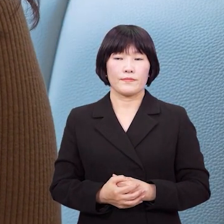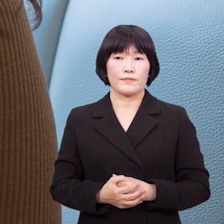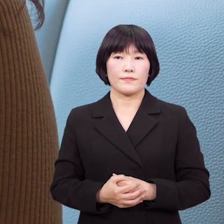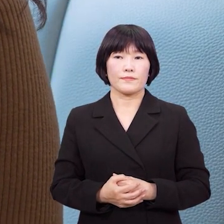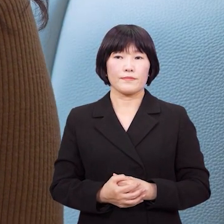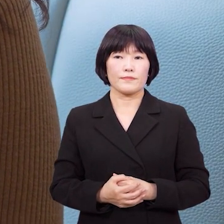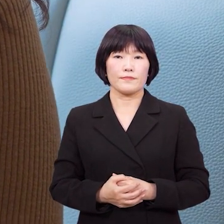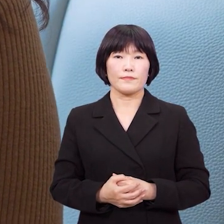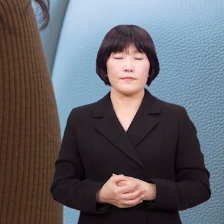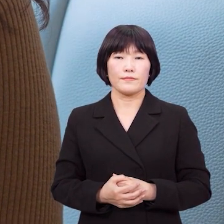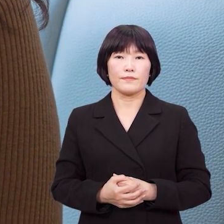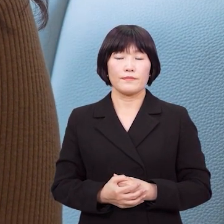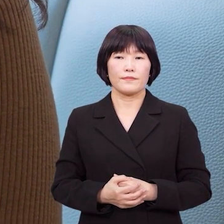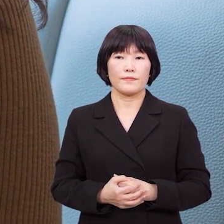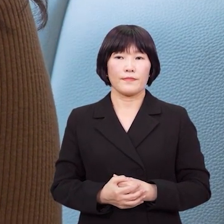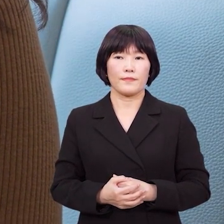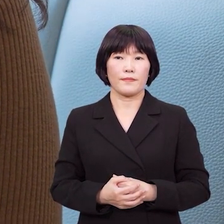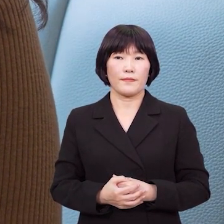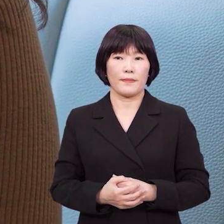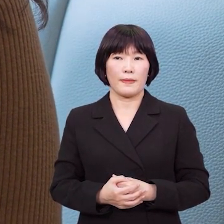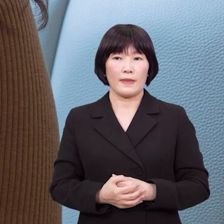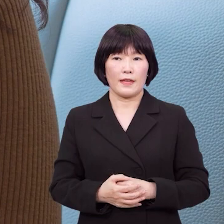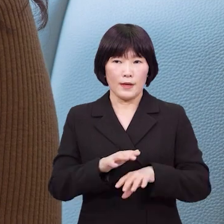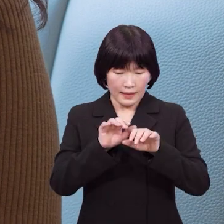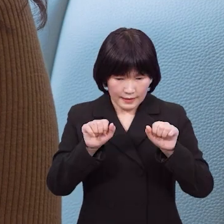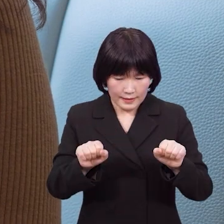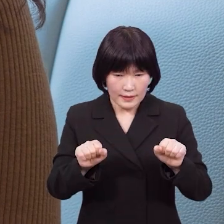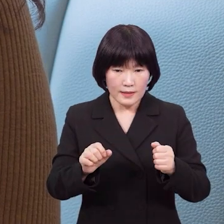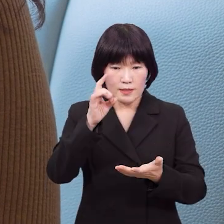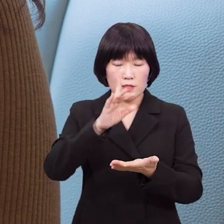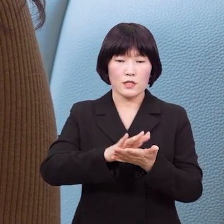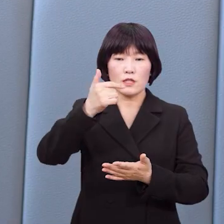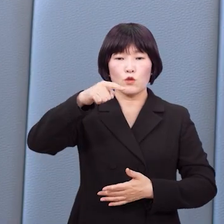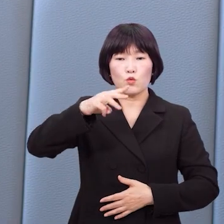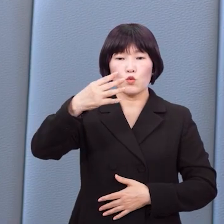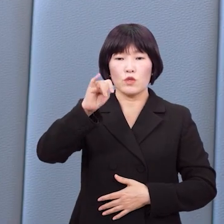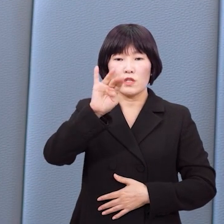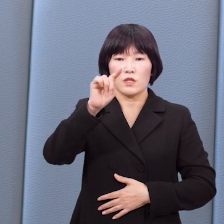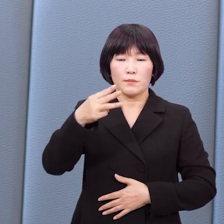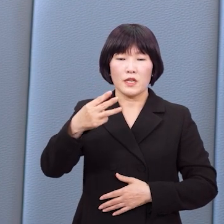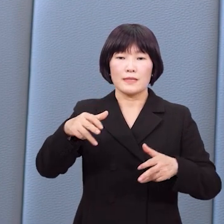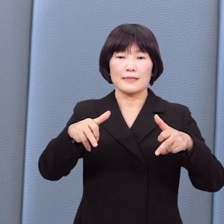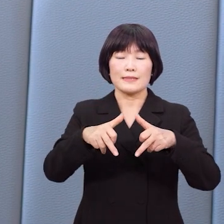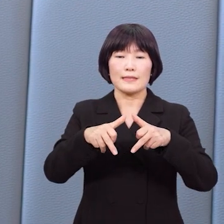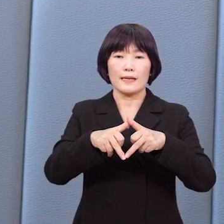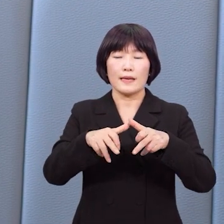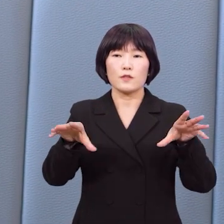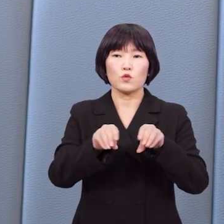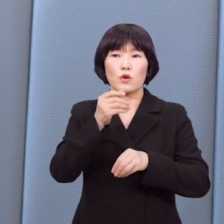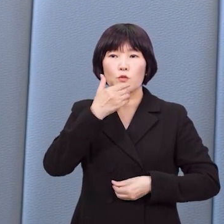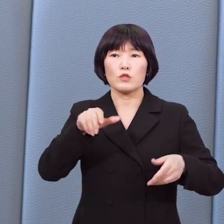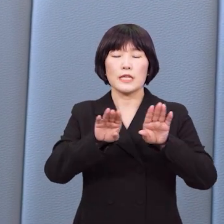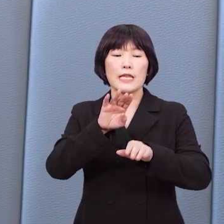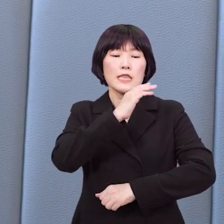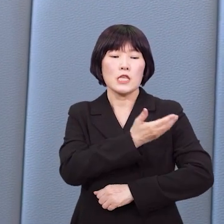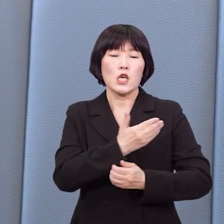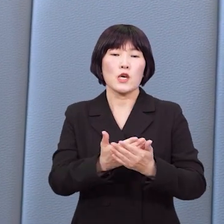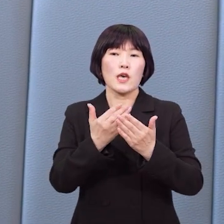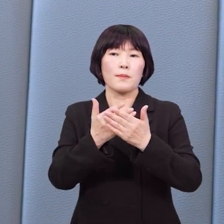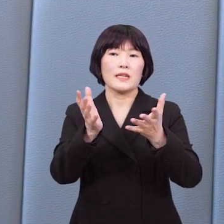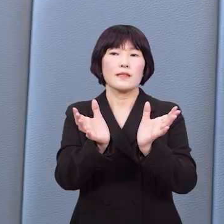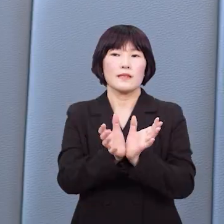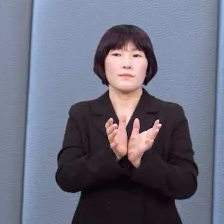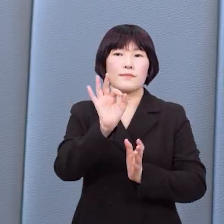안녕하세요. 천안시 누리별 장애인 종합복지관 능력개발지원팀 안나경입니다. 훈련생을 위해 복지관에서 어떤